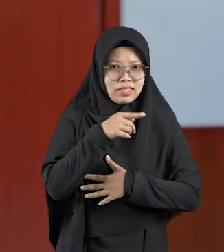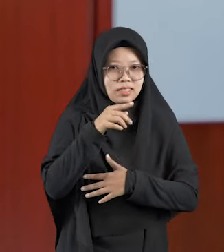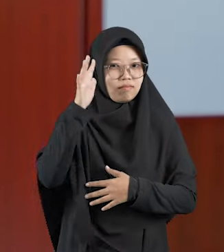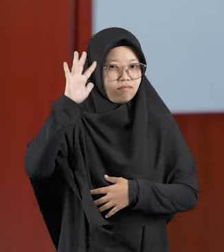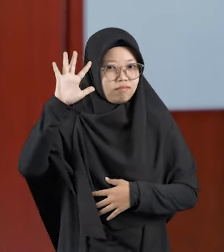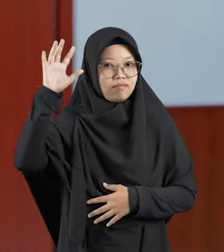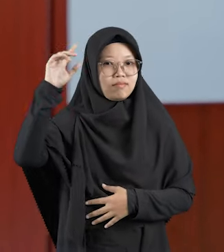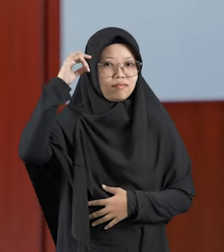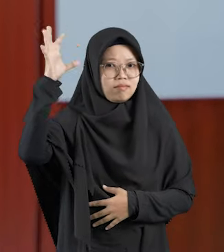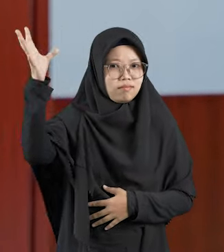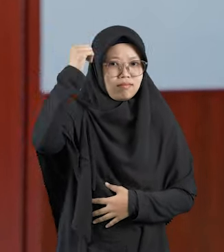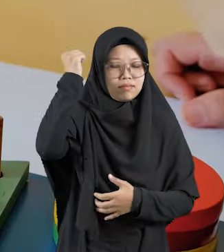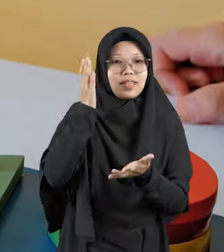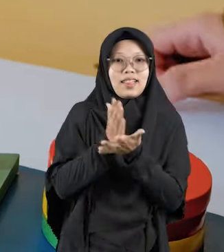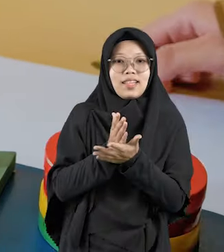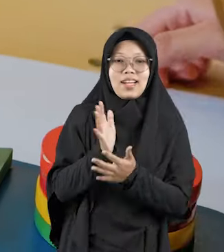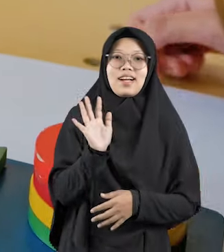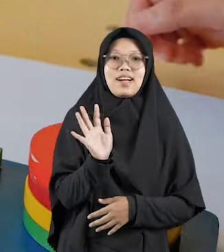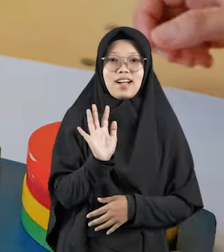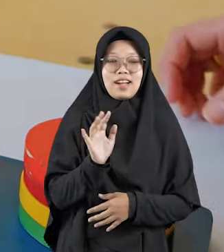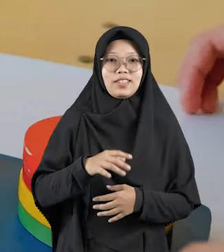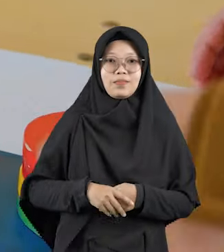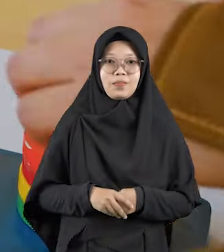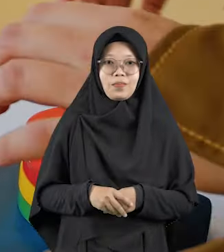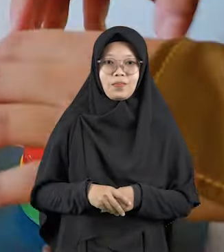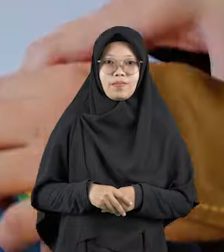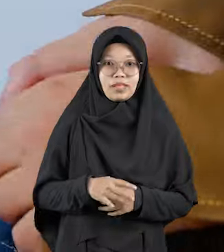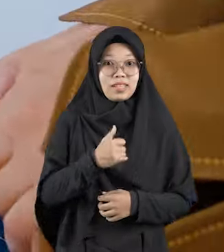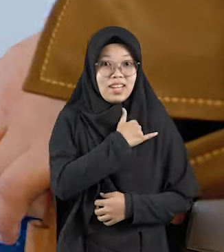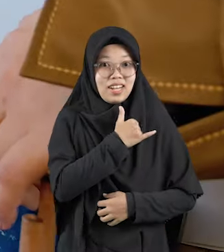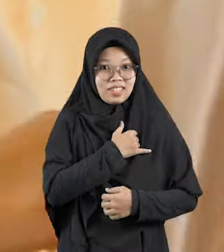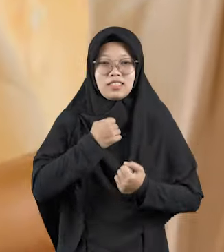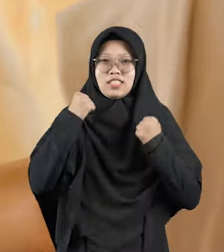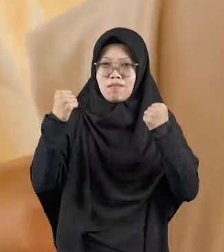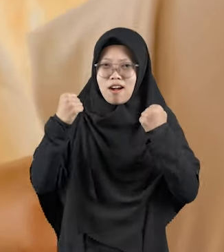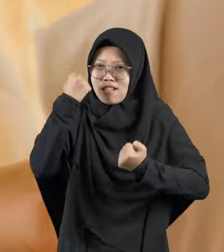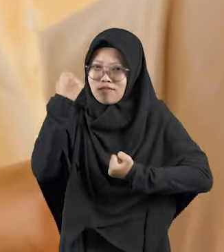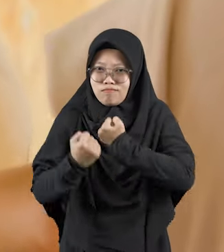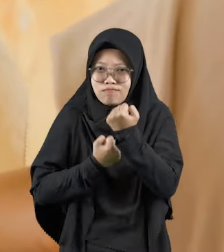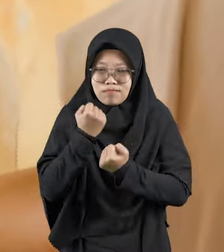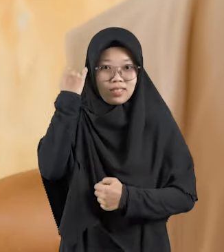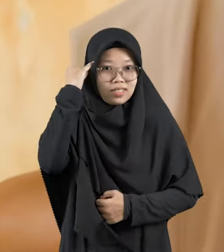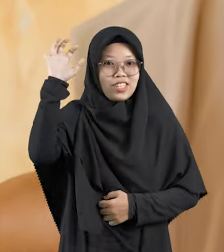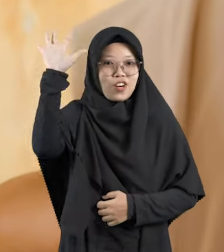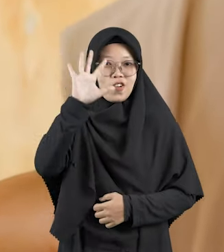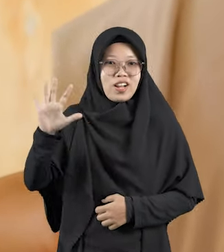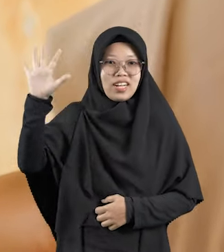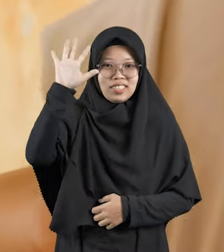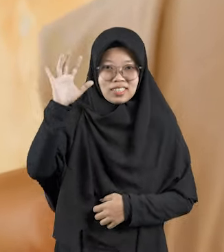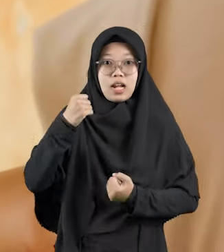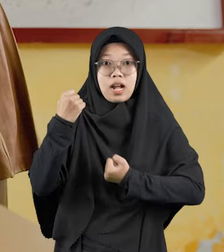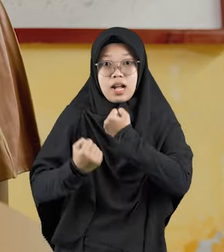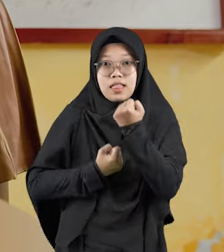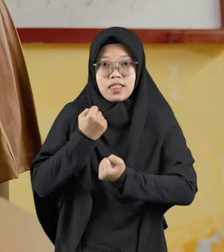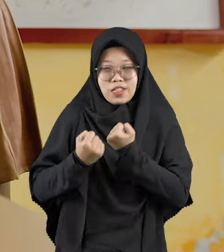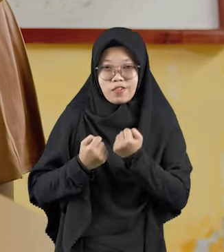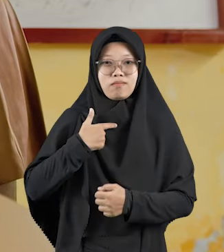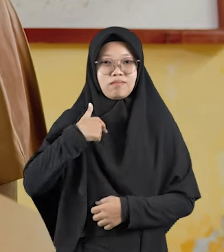tersebut tidak menghentikan dirinya untuk meraih cita-citanya. Dengan keyakinan, semangat juang dan